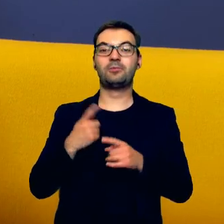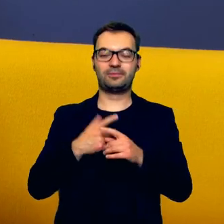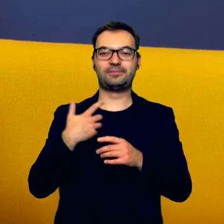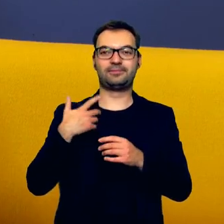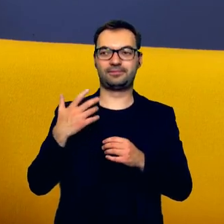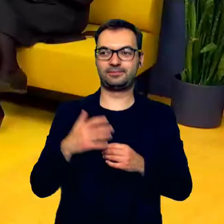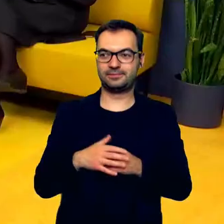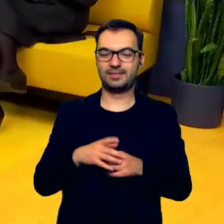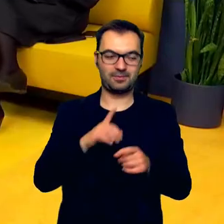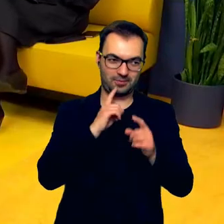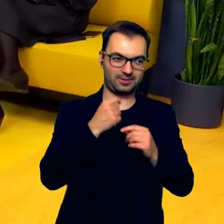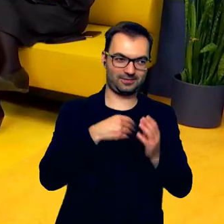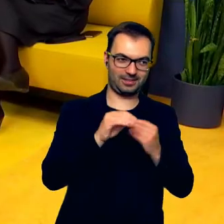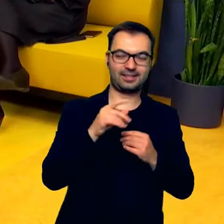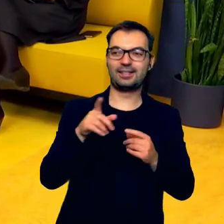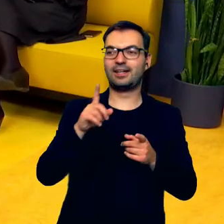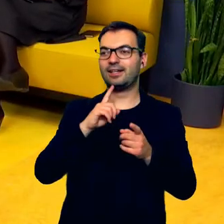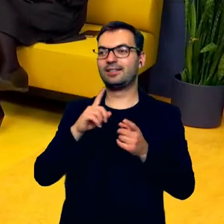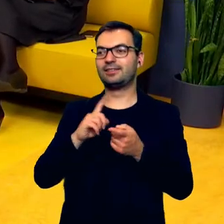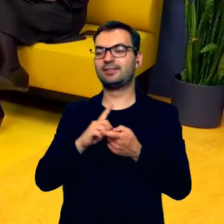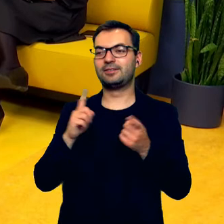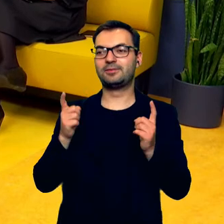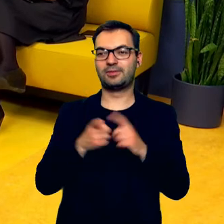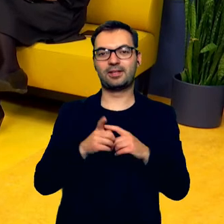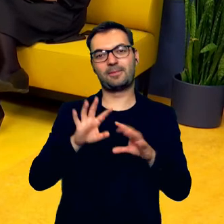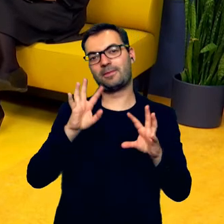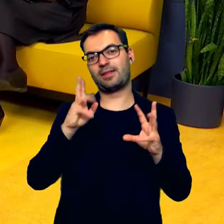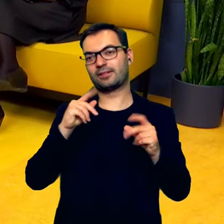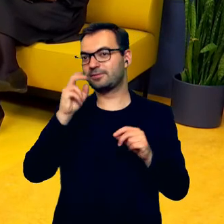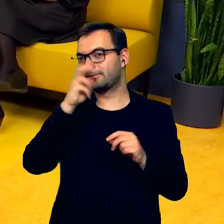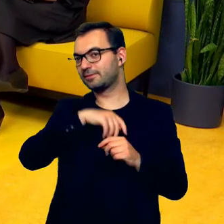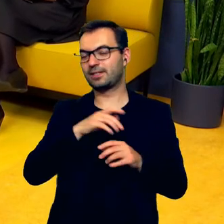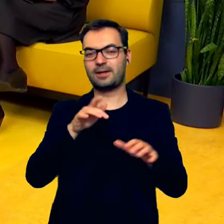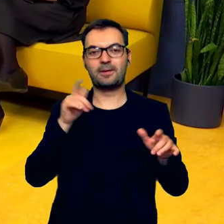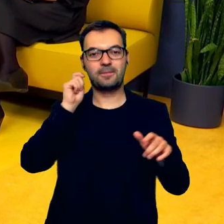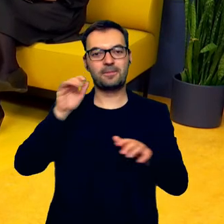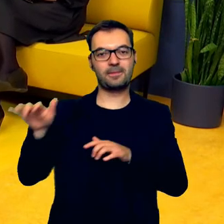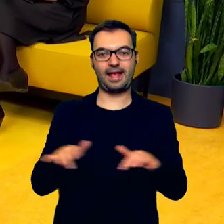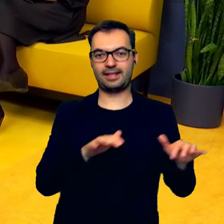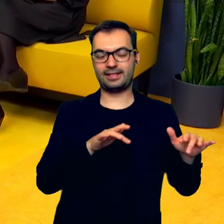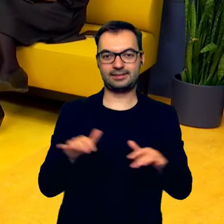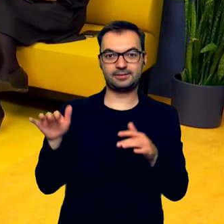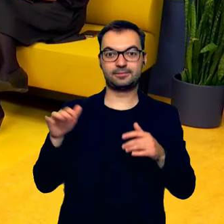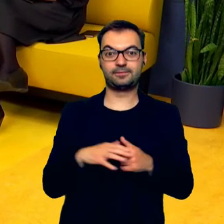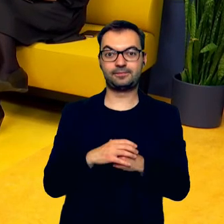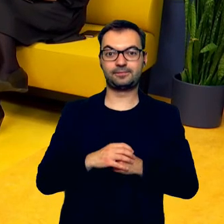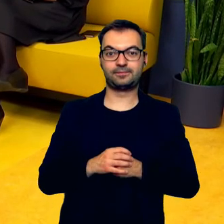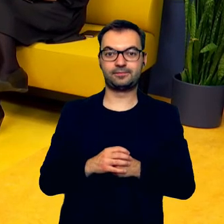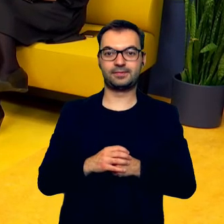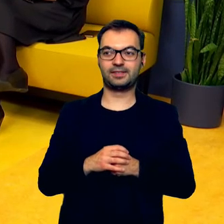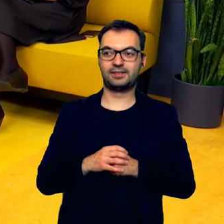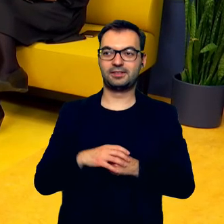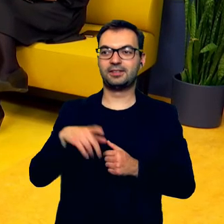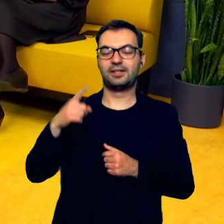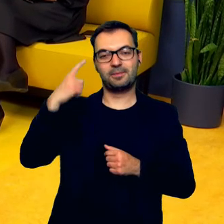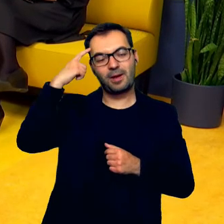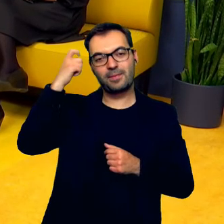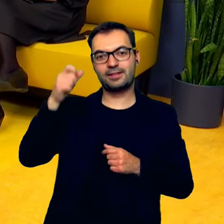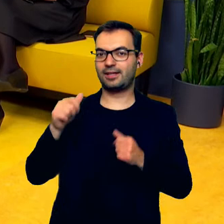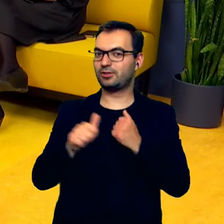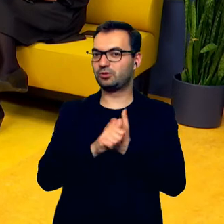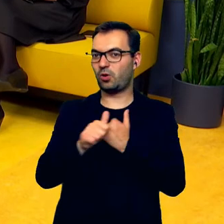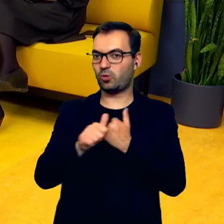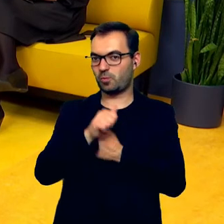spotyka... Zaraz o tym porozmawiamy. Spotyka piękną, fascynującą pianistkę, która ma w swojej pamięci